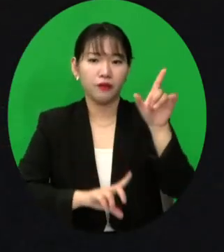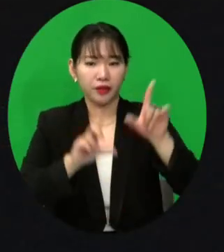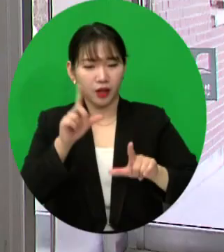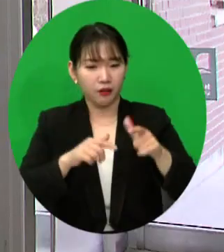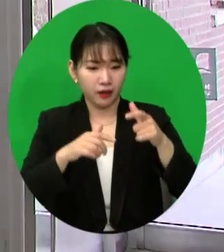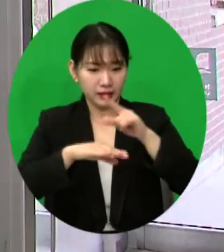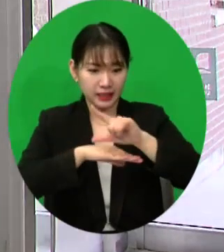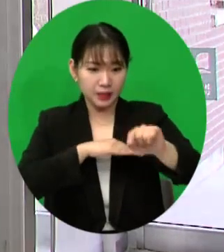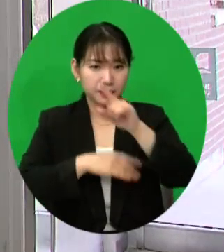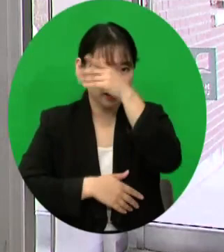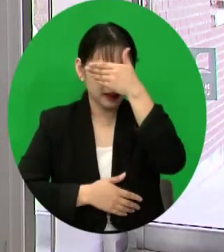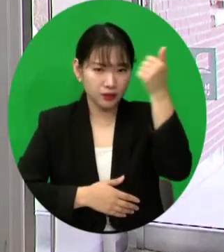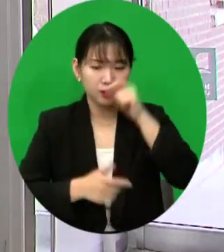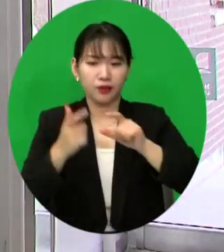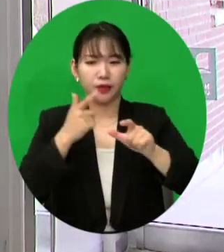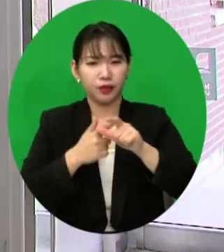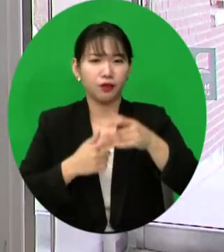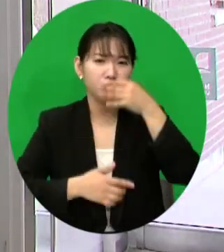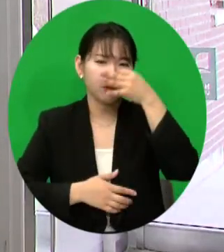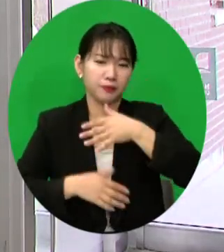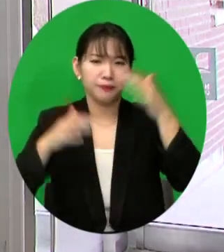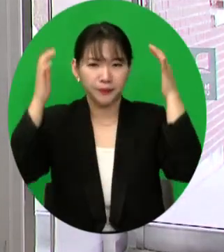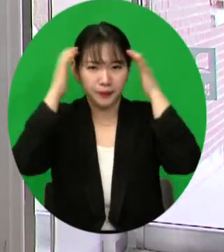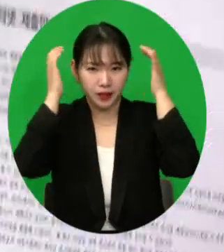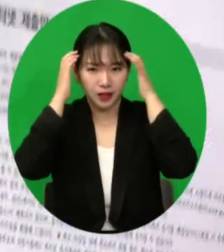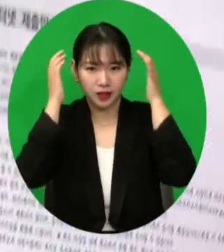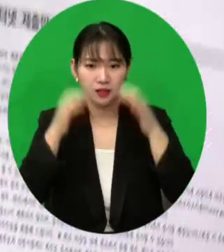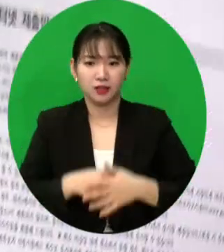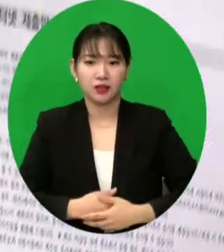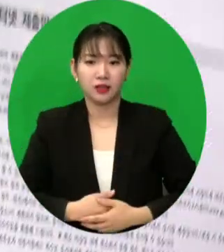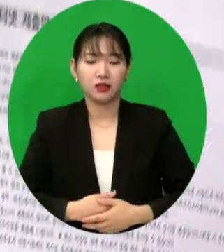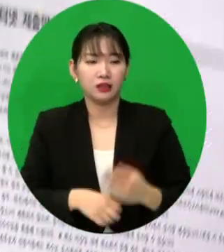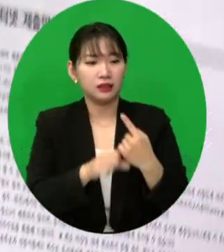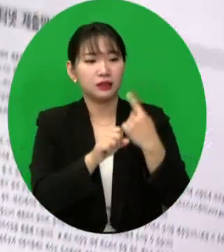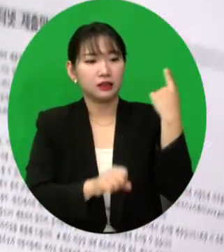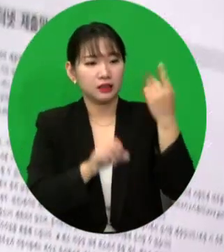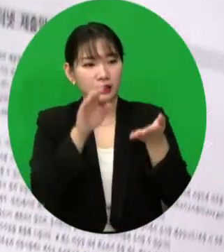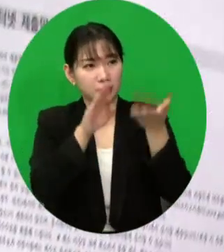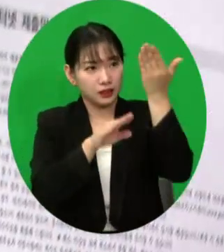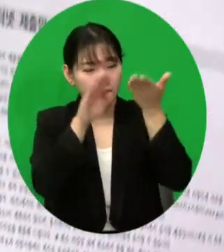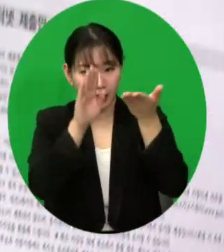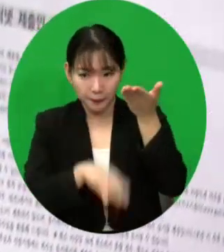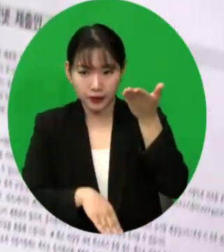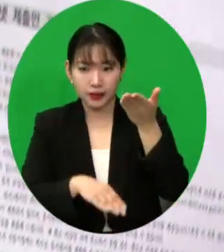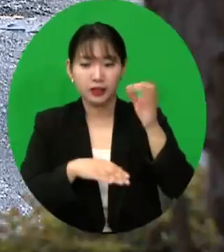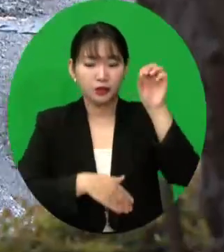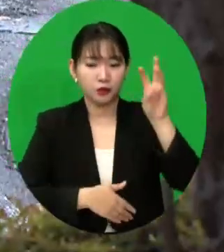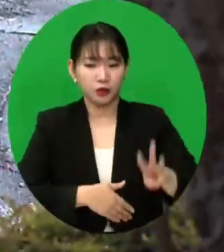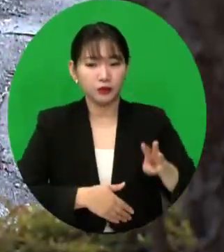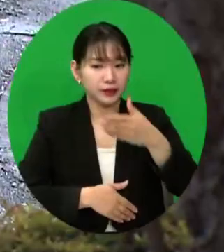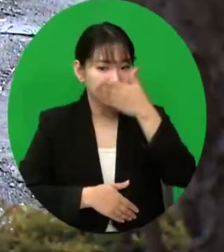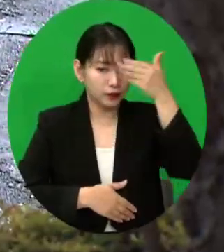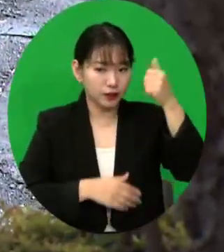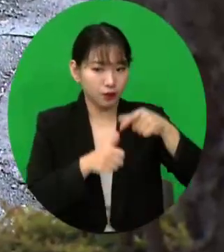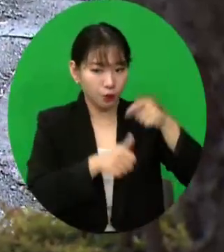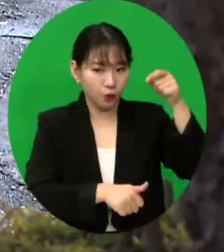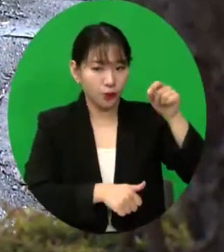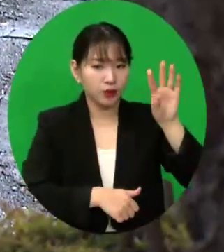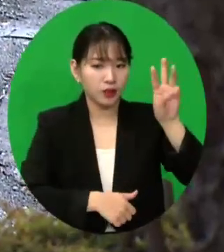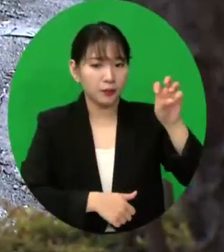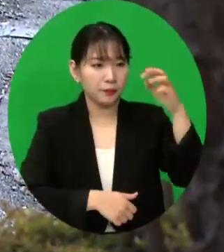지역 청년들에겐 더 큰 고통으로 다가오고 있습니다. 지난해 상하반기 광주의 청년 고용률은